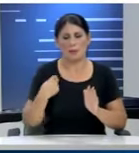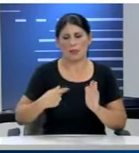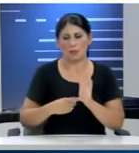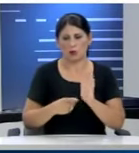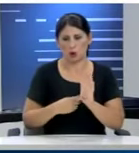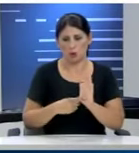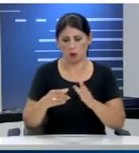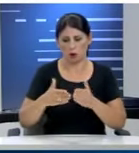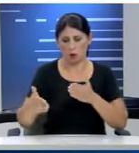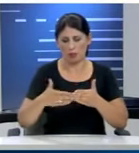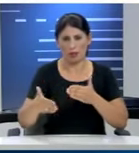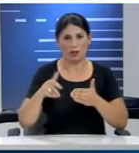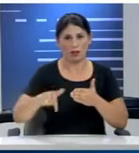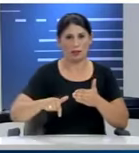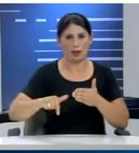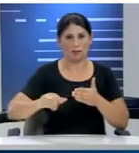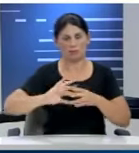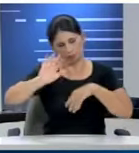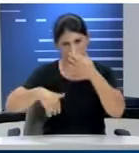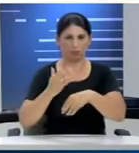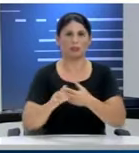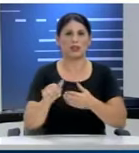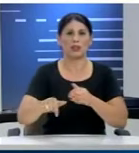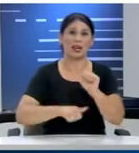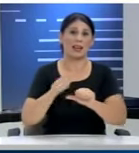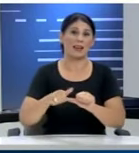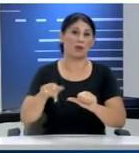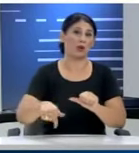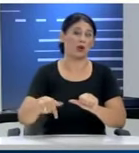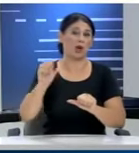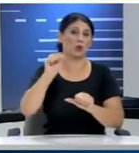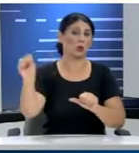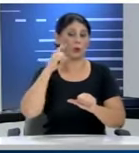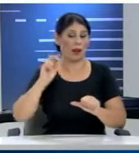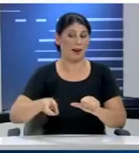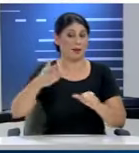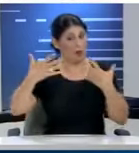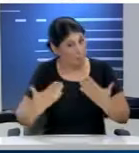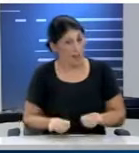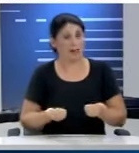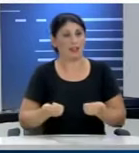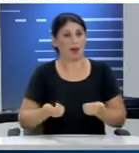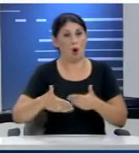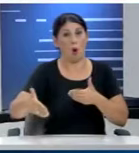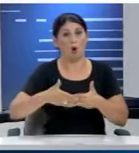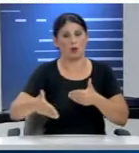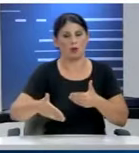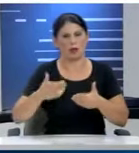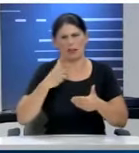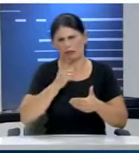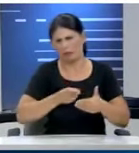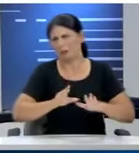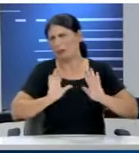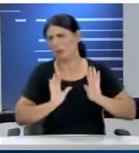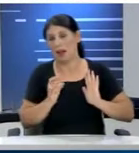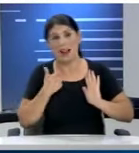θα εκτροχιαστούμε. Τώρα ξαφνικά αλλάξαν τα πράγματα και ο κύριος Τουρνάρας ανακάλυψε ότι υπάρχει. Εγώ δεν θα σας κάνω κριτική σε αυτό. Αλλά